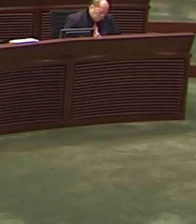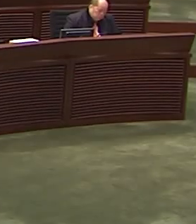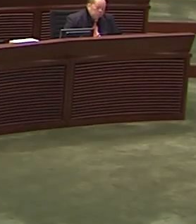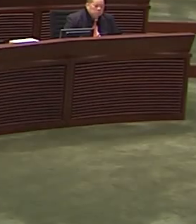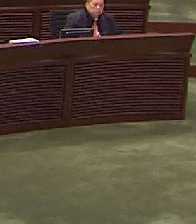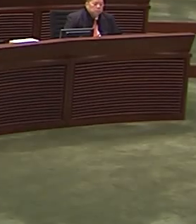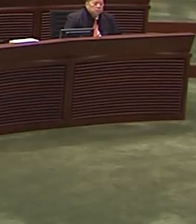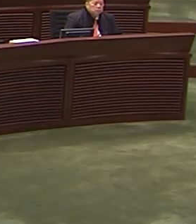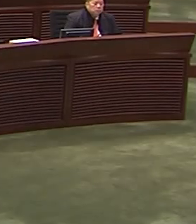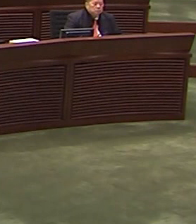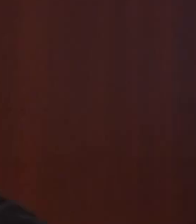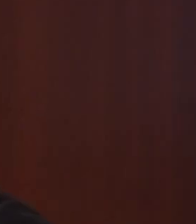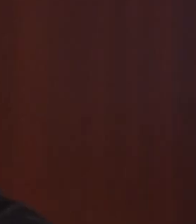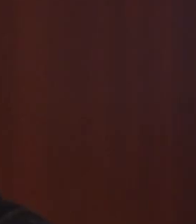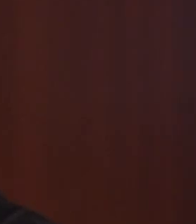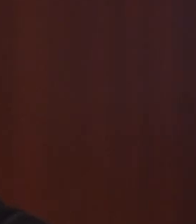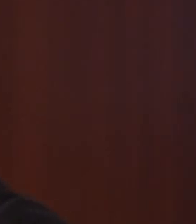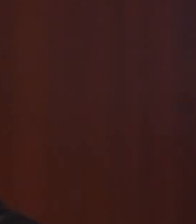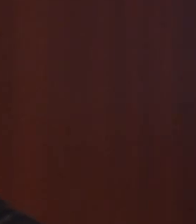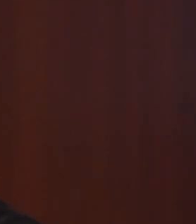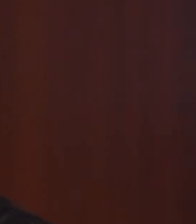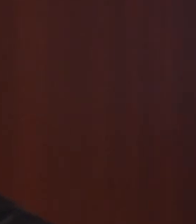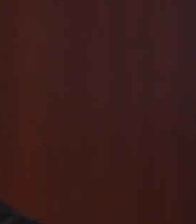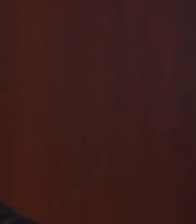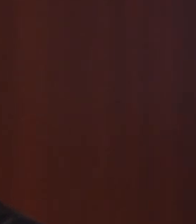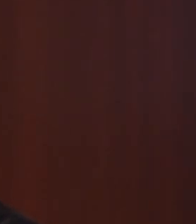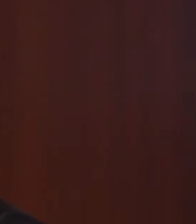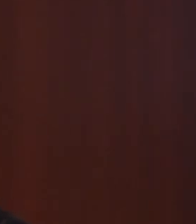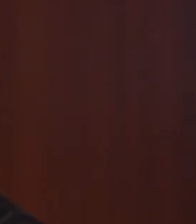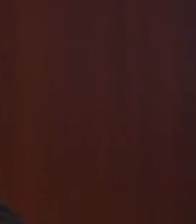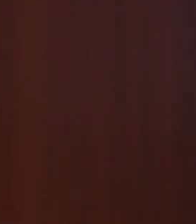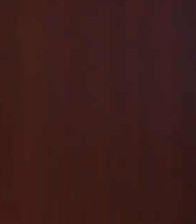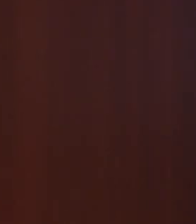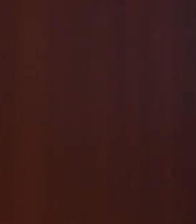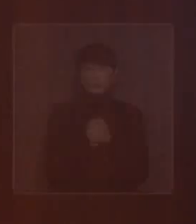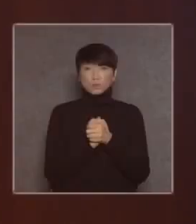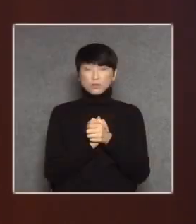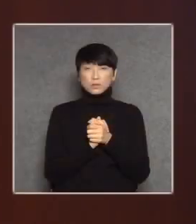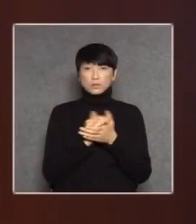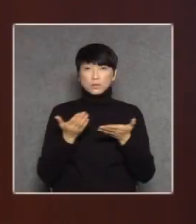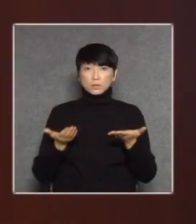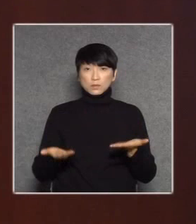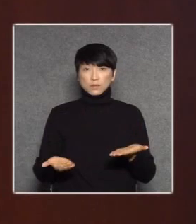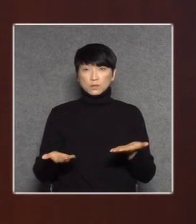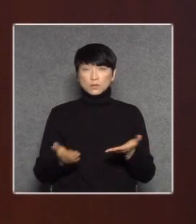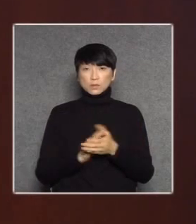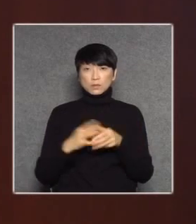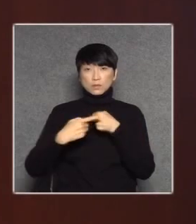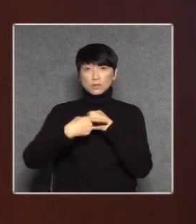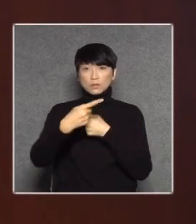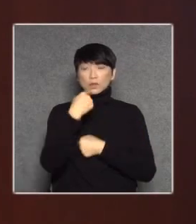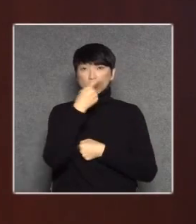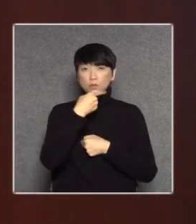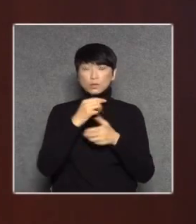而早前咧亦都有消息話喺援助金方面。 是在我們首讀